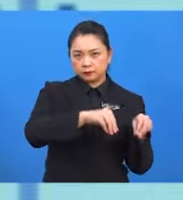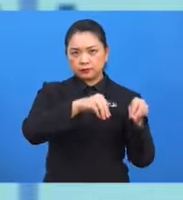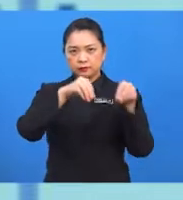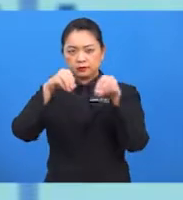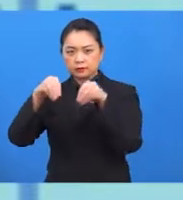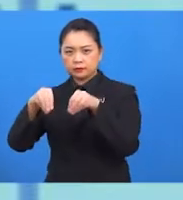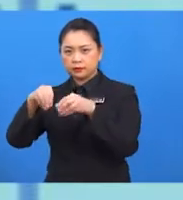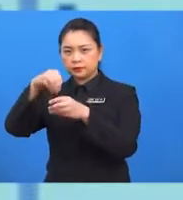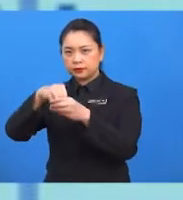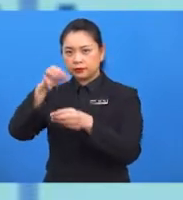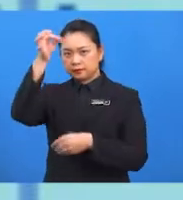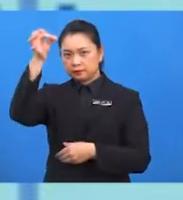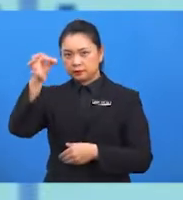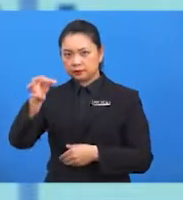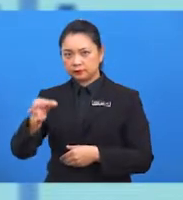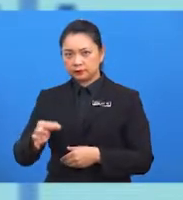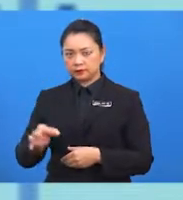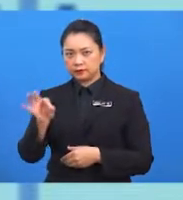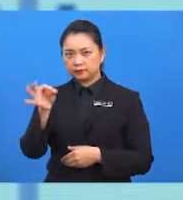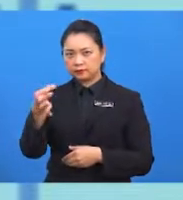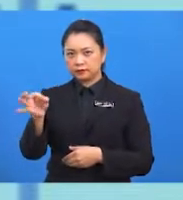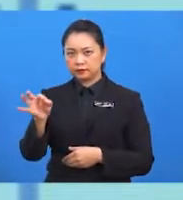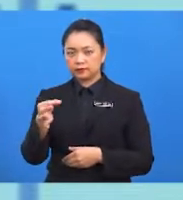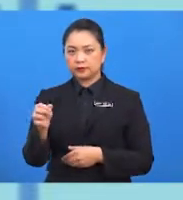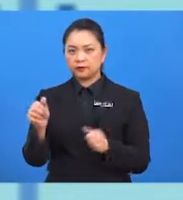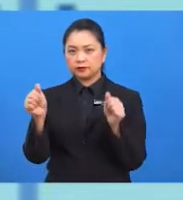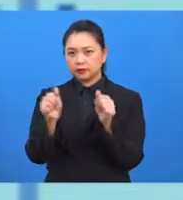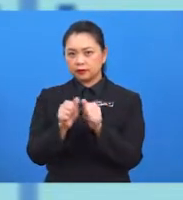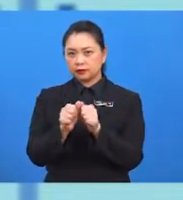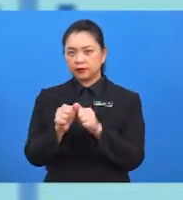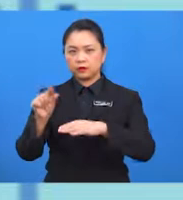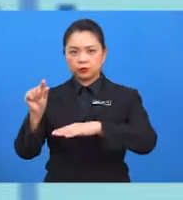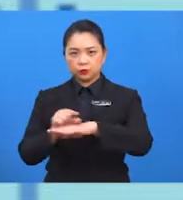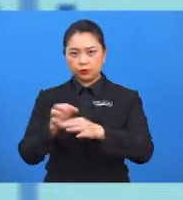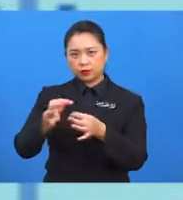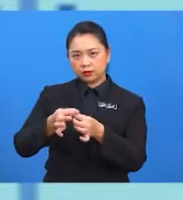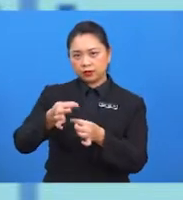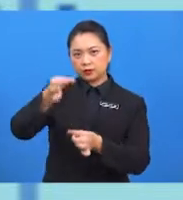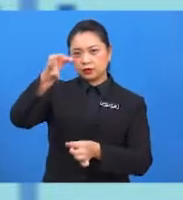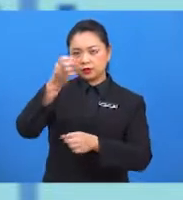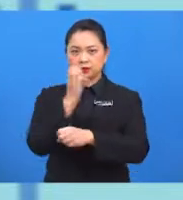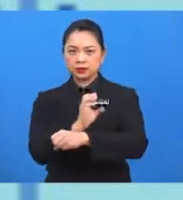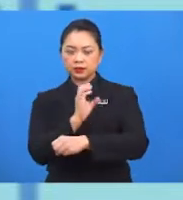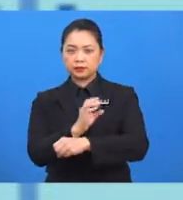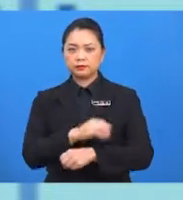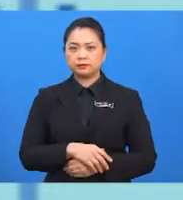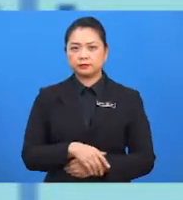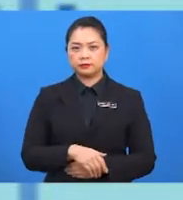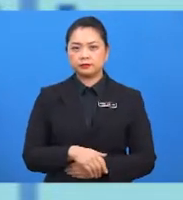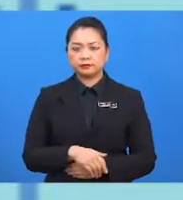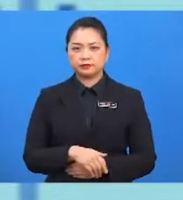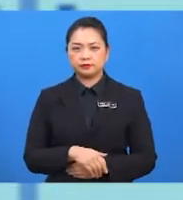tulang polimetri menggunakan rok AC dan corong turas Hai